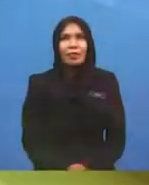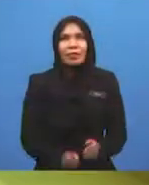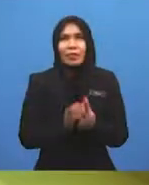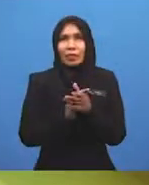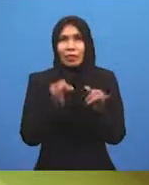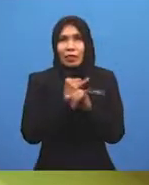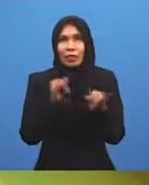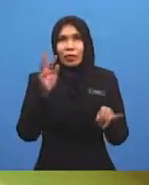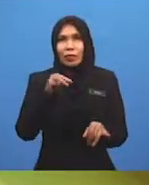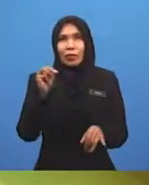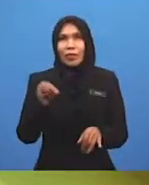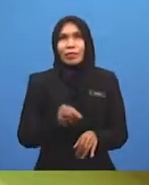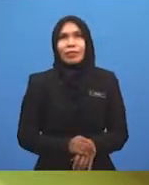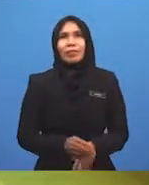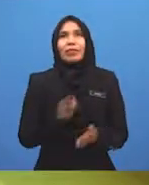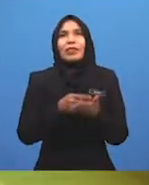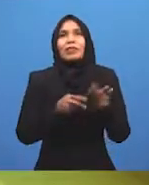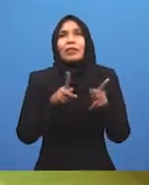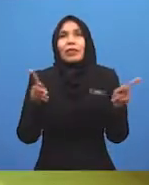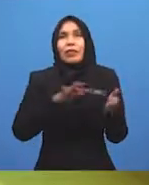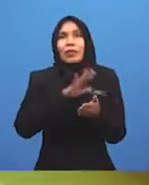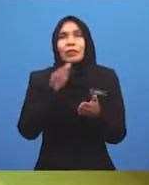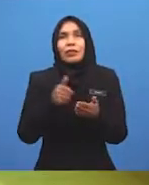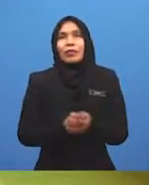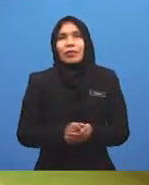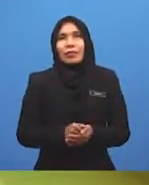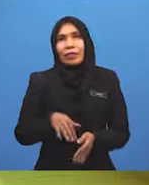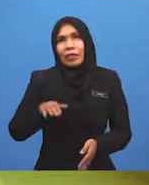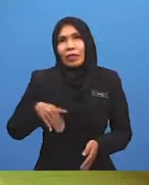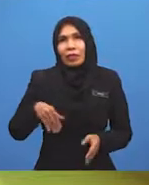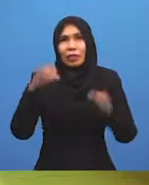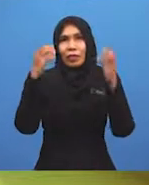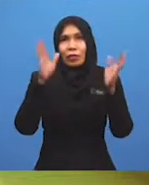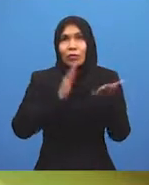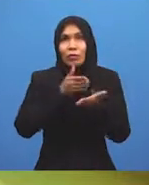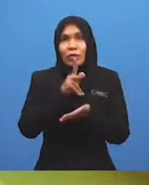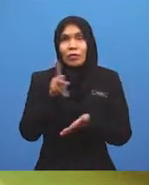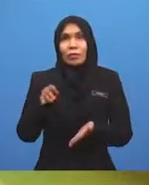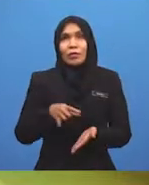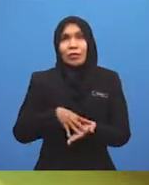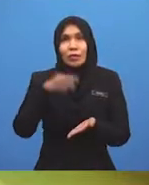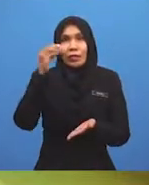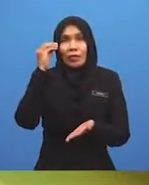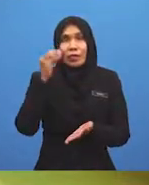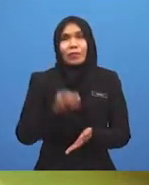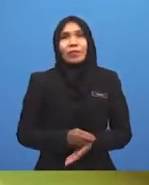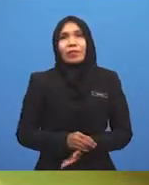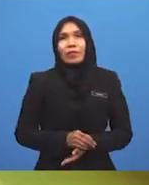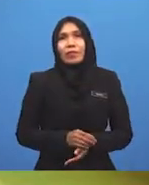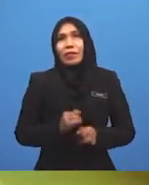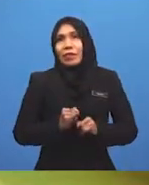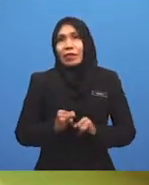Selamat sejahtera murid-murid. Apa khabar semua? Sebelum cikgu meneruskan pembelajaran, izinkan